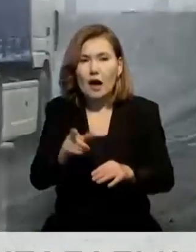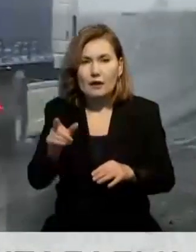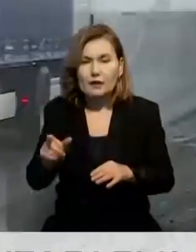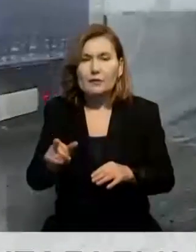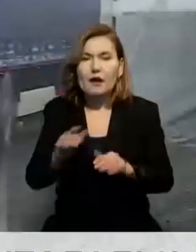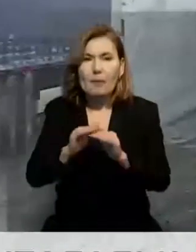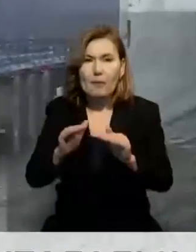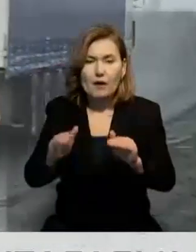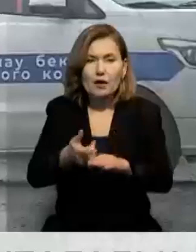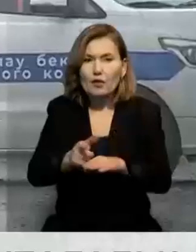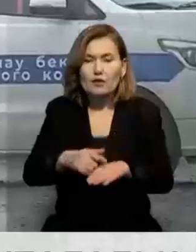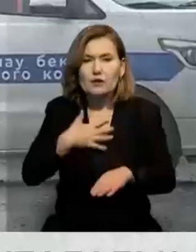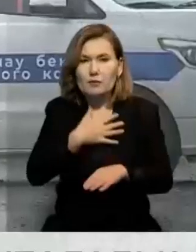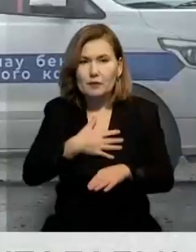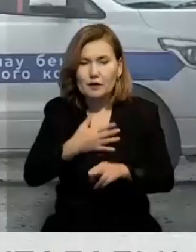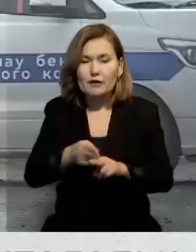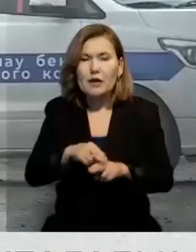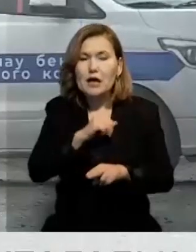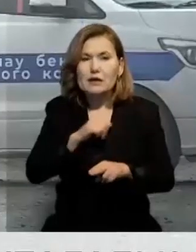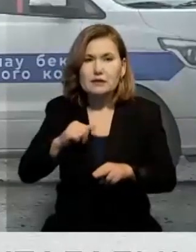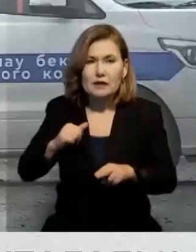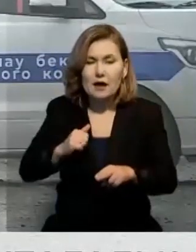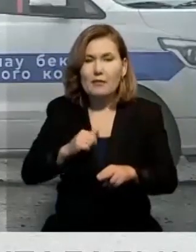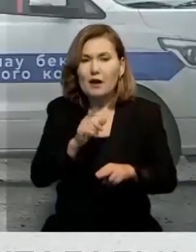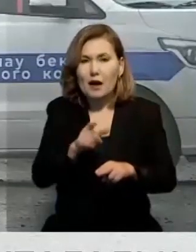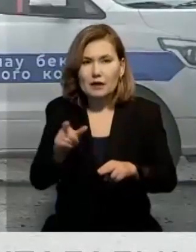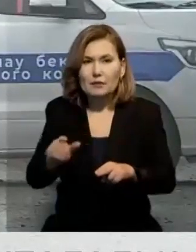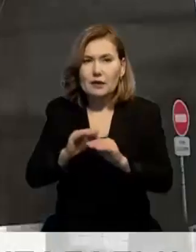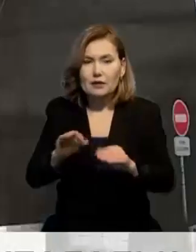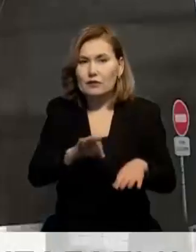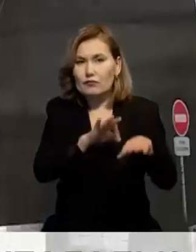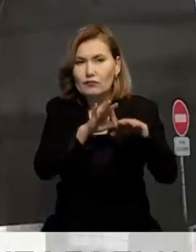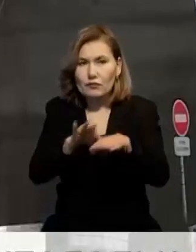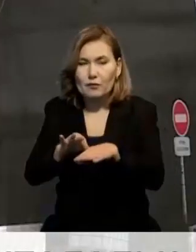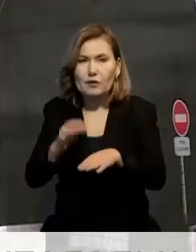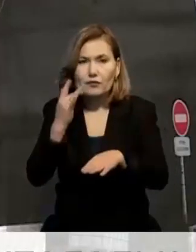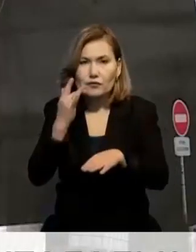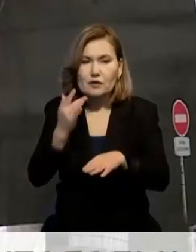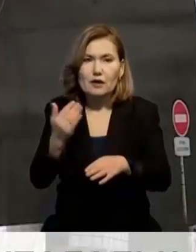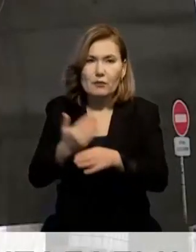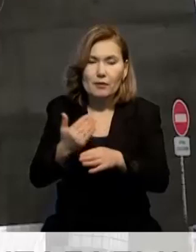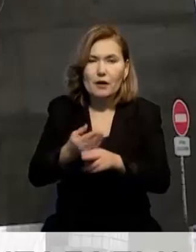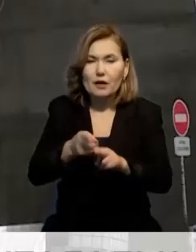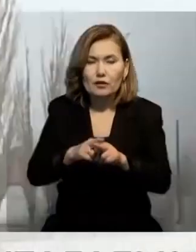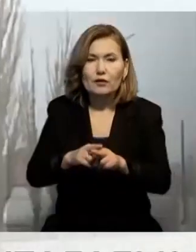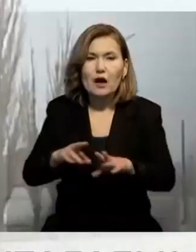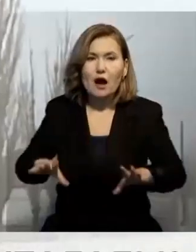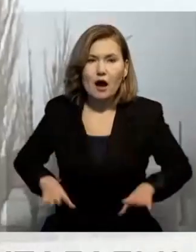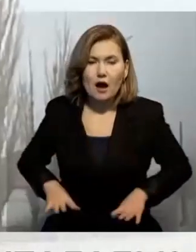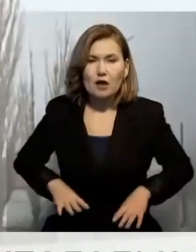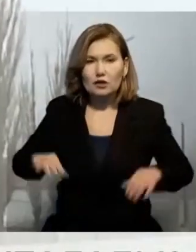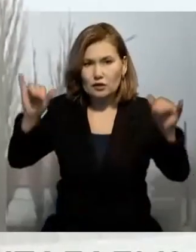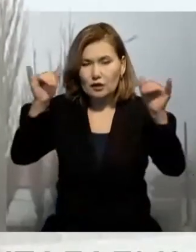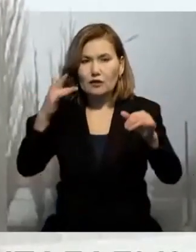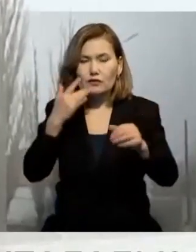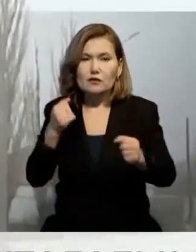апарып әкелуге мәжбүр. Ал көлік қаққан малды ешкім есепке де алып жатқан жоқ дейді. Мердігердің жұмысы да мардымсыз деп налиды. Алды